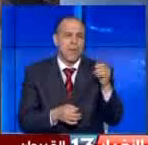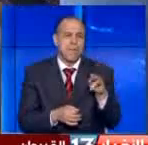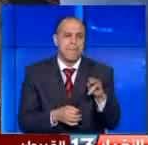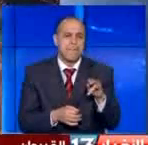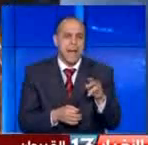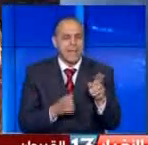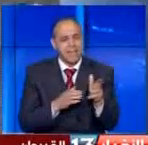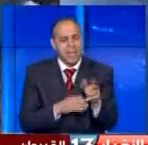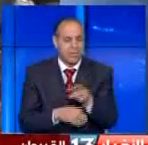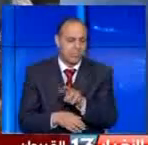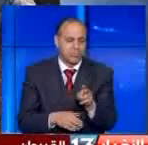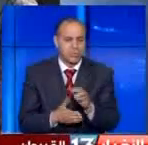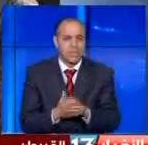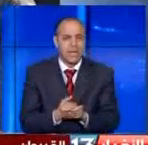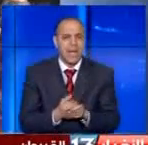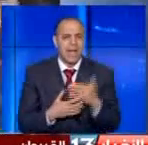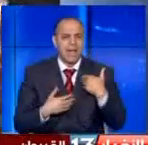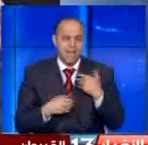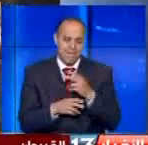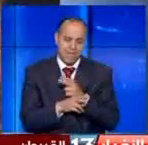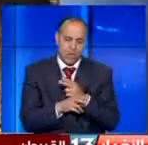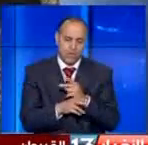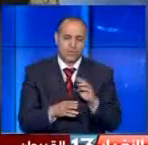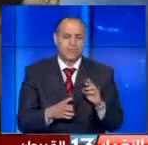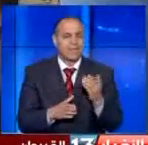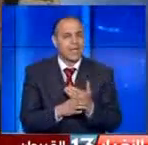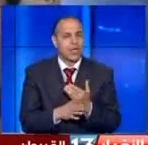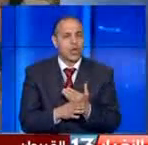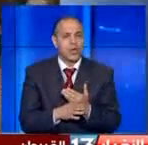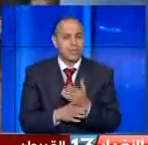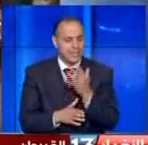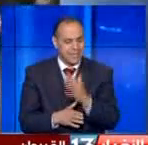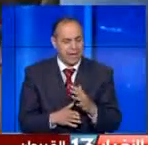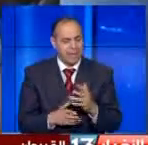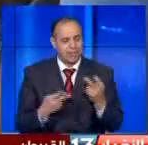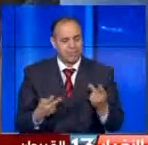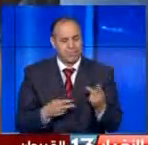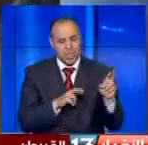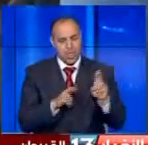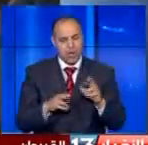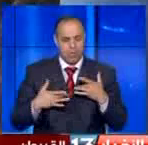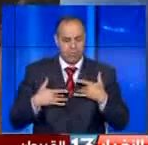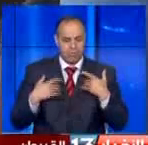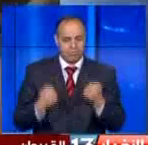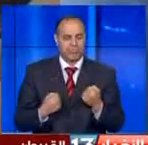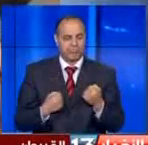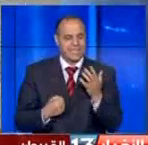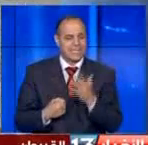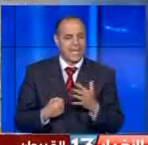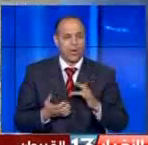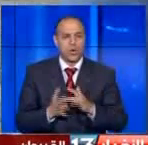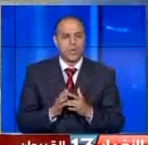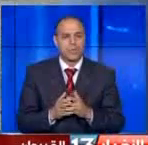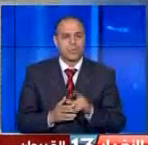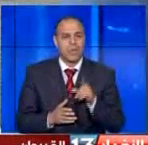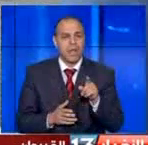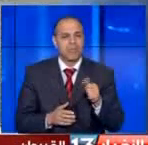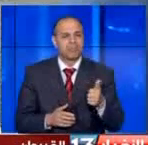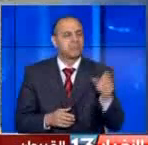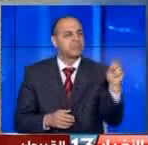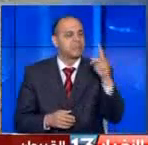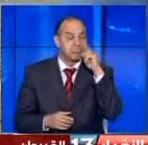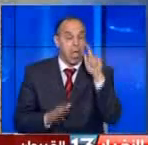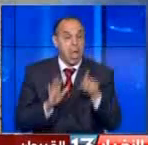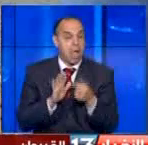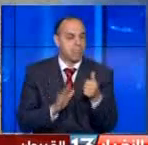الله والمهديه. هذاك هو علاش احنا عملناها الرحله على هذاك، باش الصغيرات كي يرجعوا بروح جديده ان شاء الله. هذه من احسن رحلات